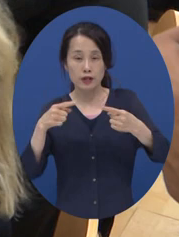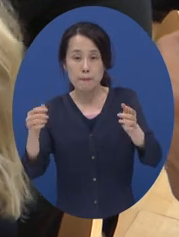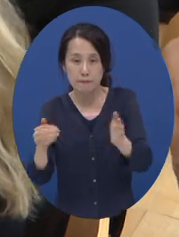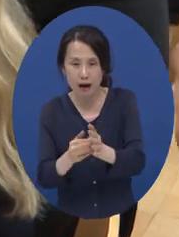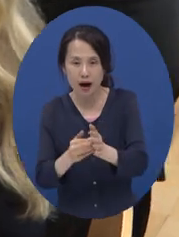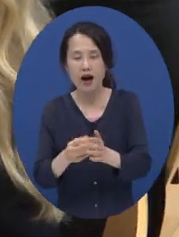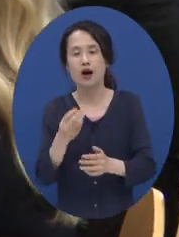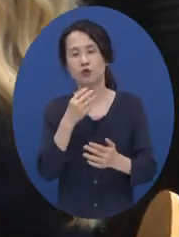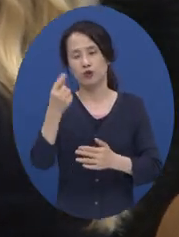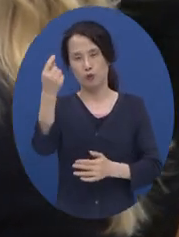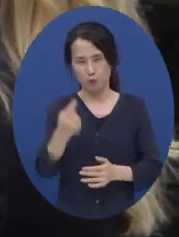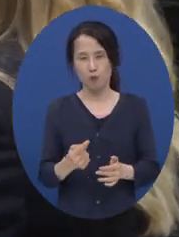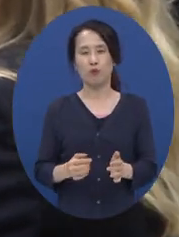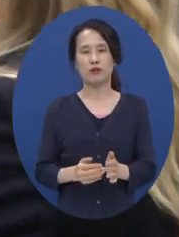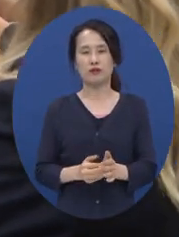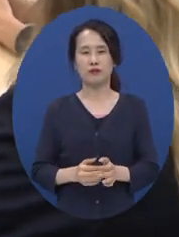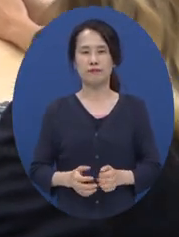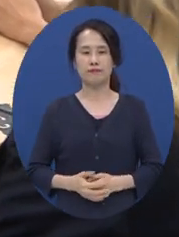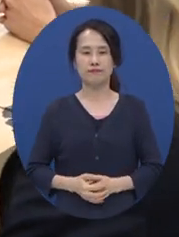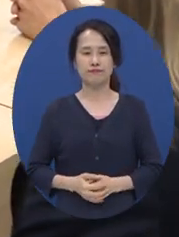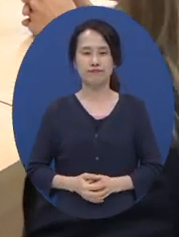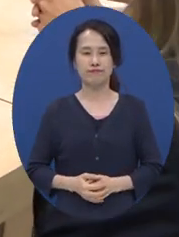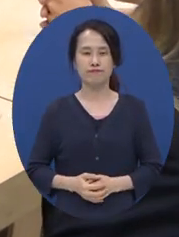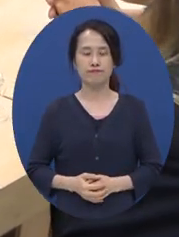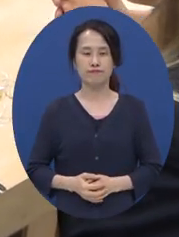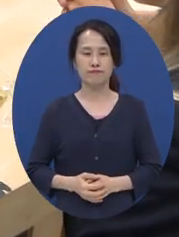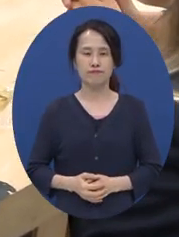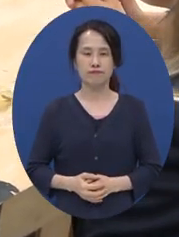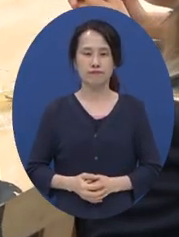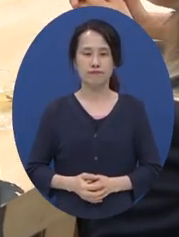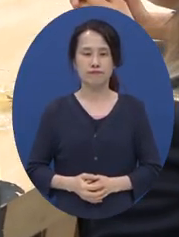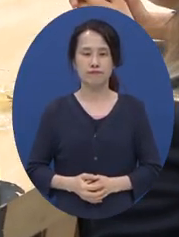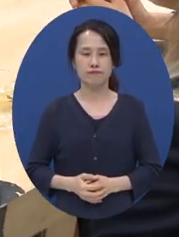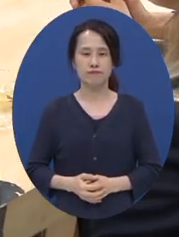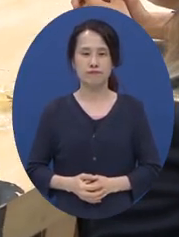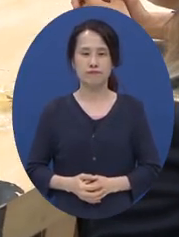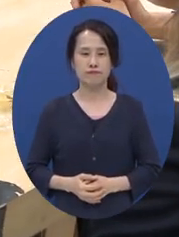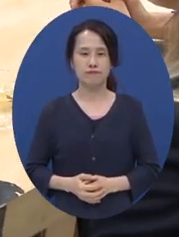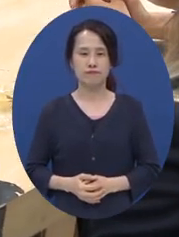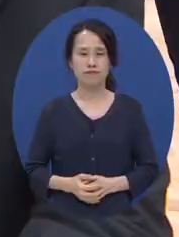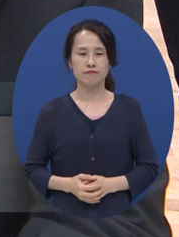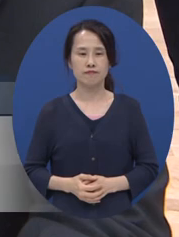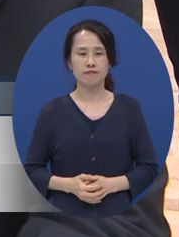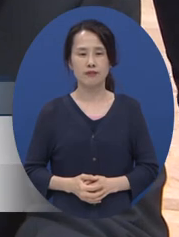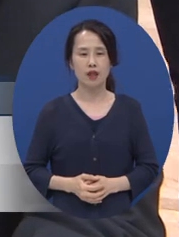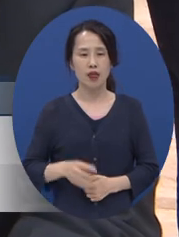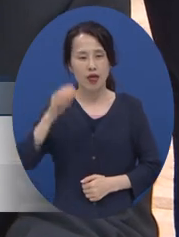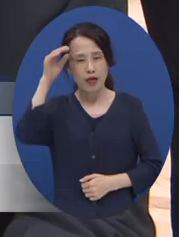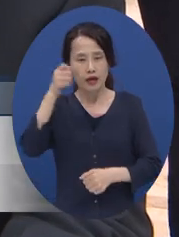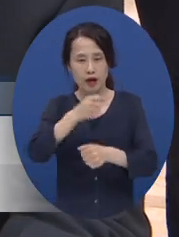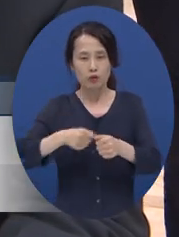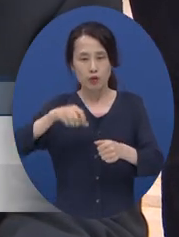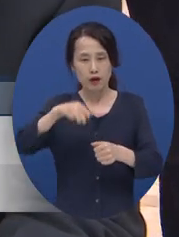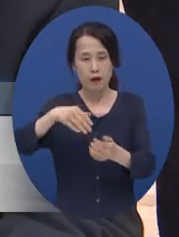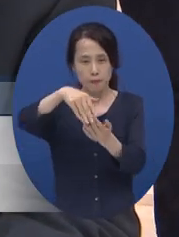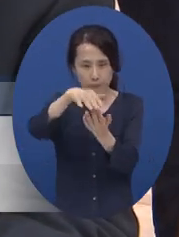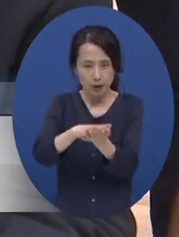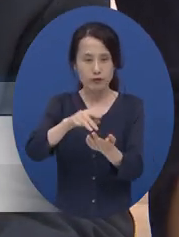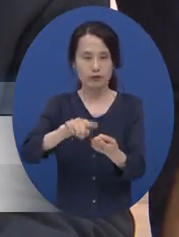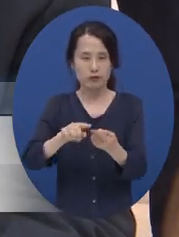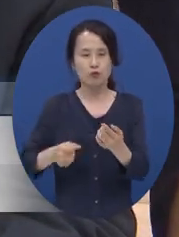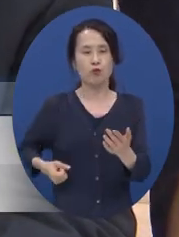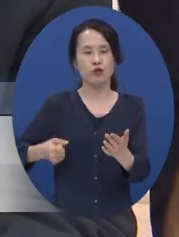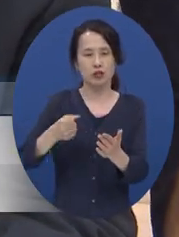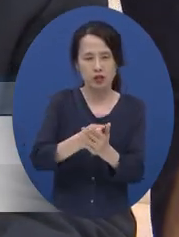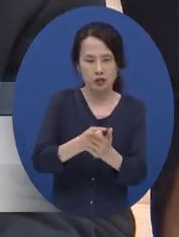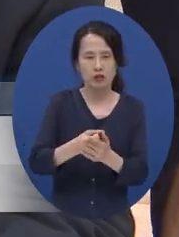마친 후 바로 도를 방문한 것으로 알려졌습니다. Being so courageous, closing down the market and the